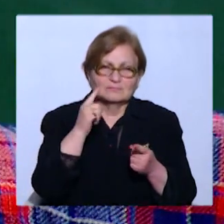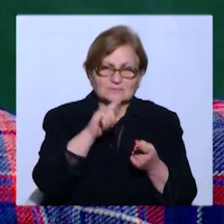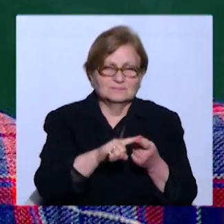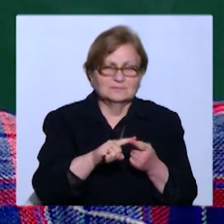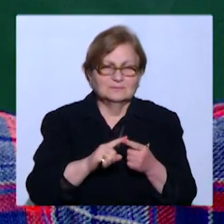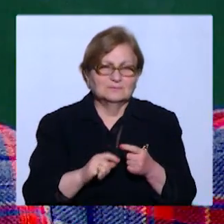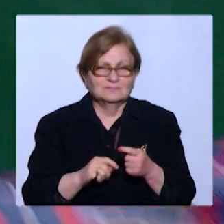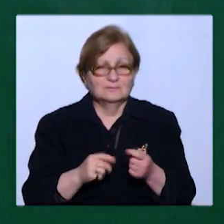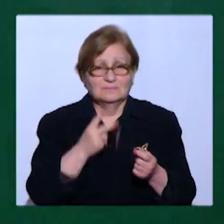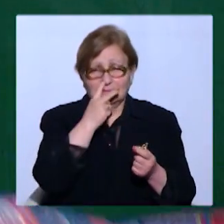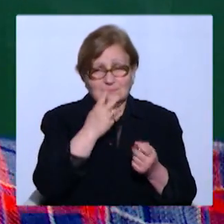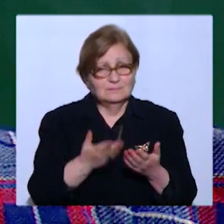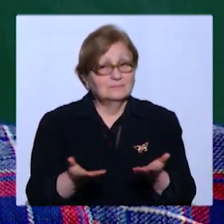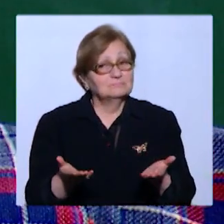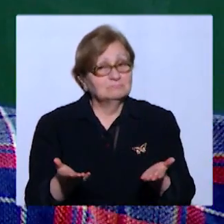ოა,